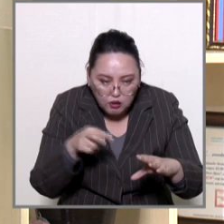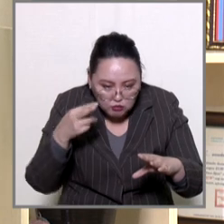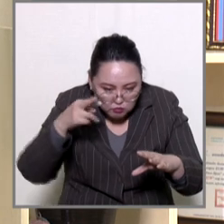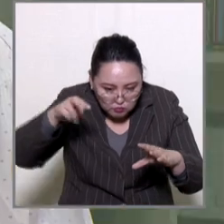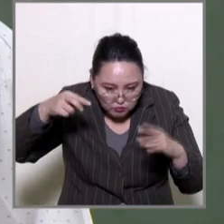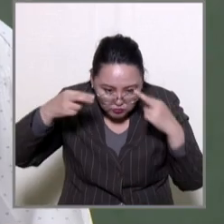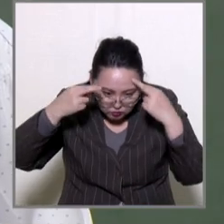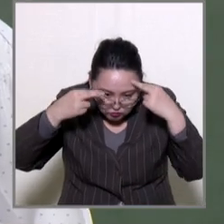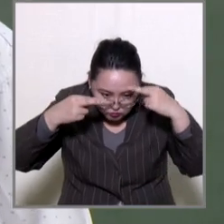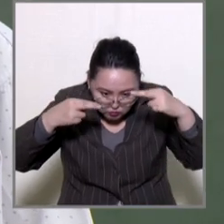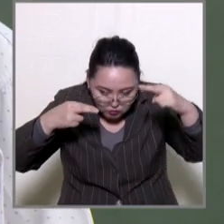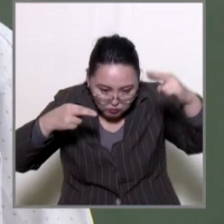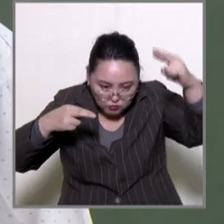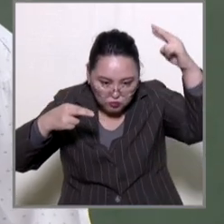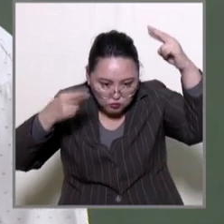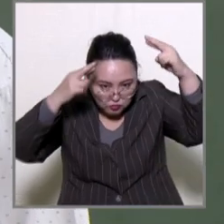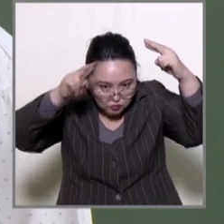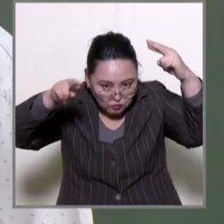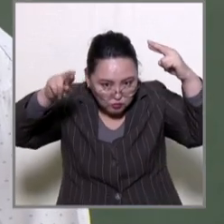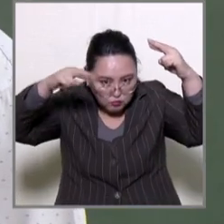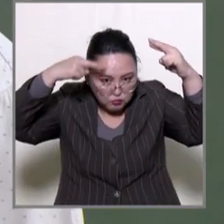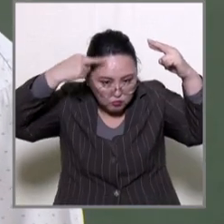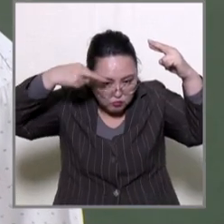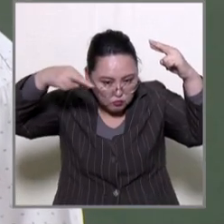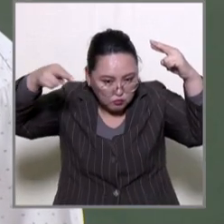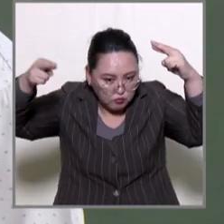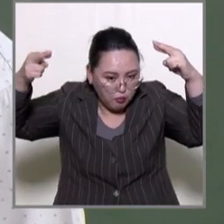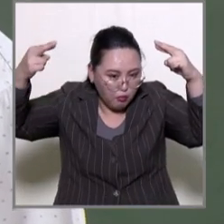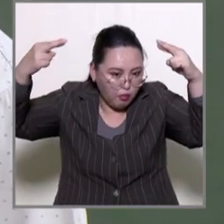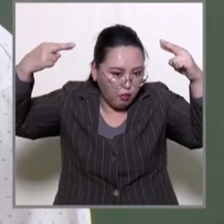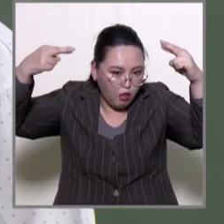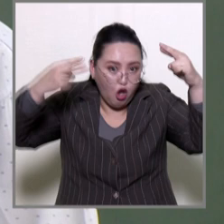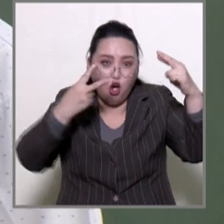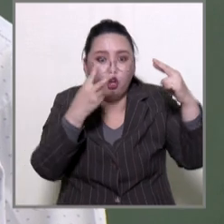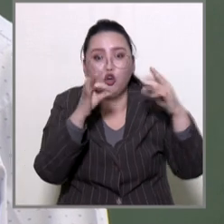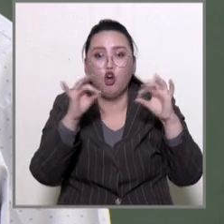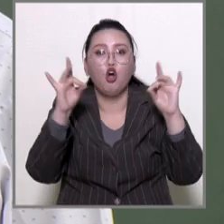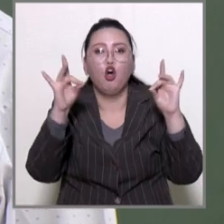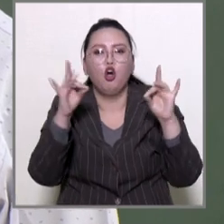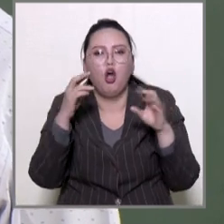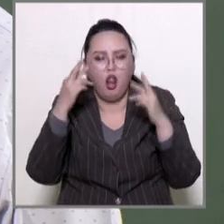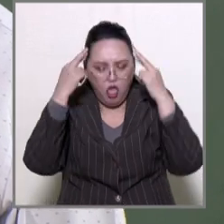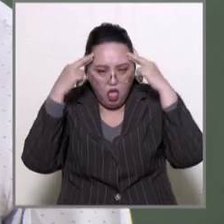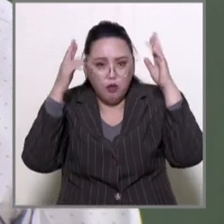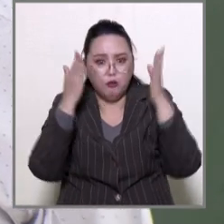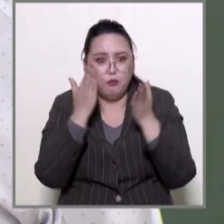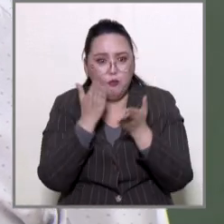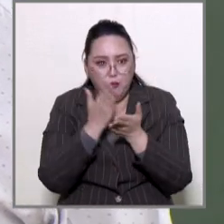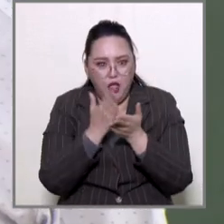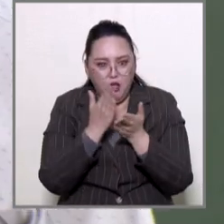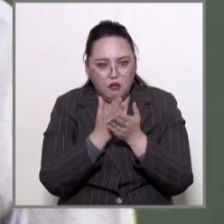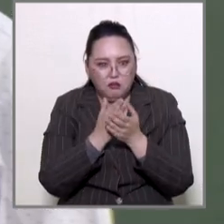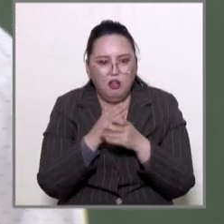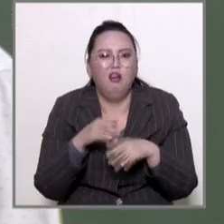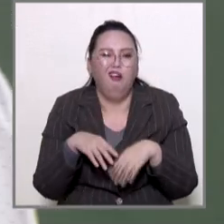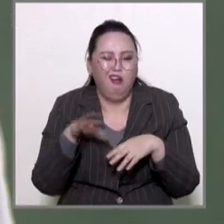бүлгөө. Хоёр өөр өвөртэй байх нь сүргийн тэргүүний сүргэжинд сангуч уртлал ургаж байвал учиртай